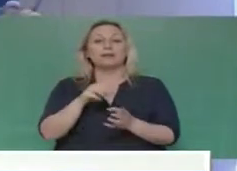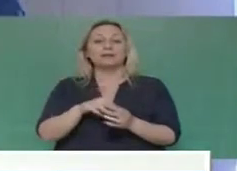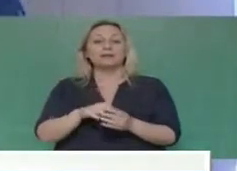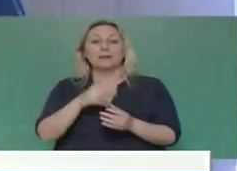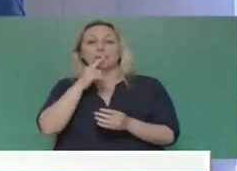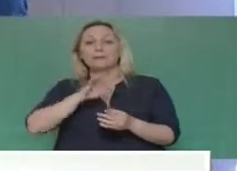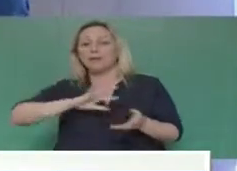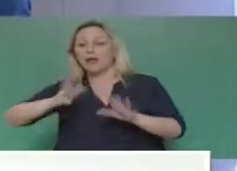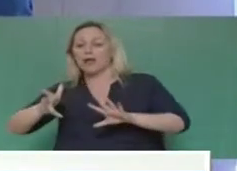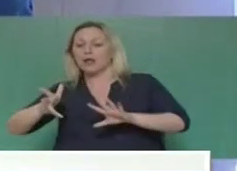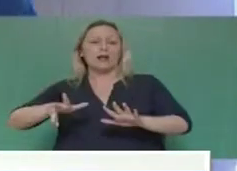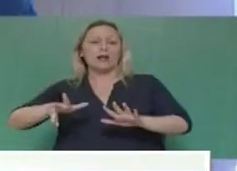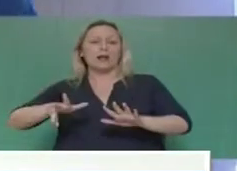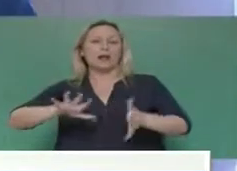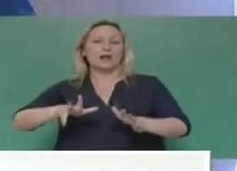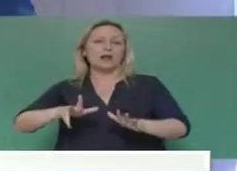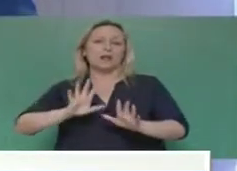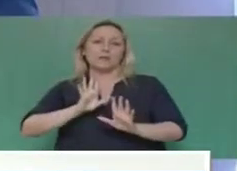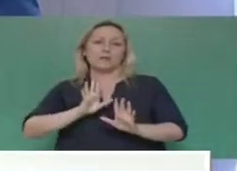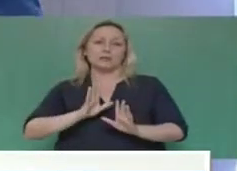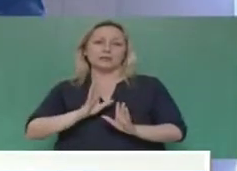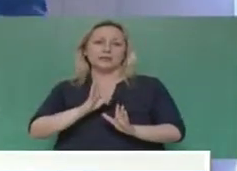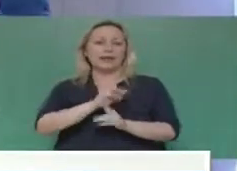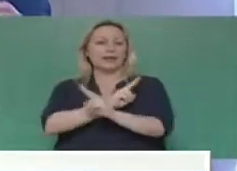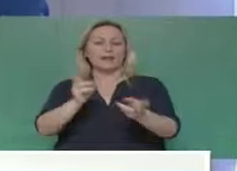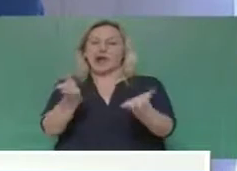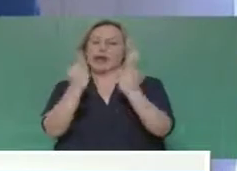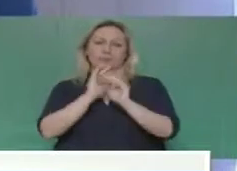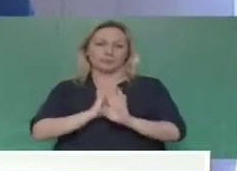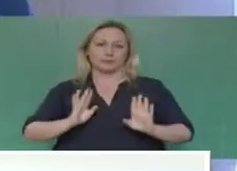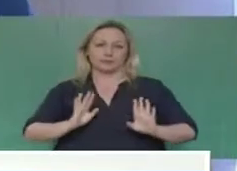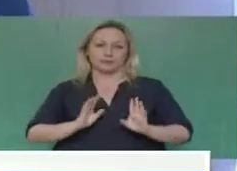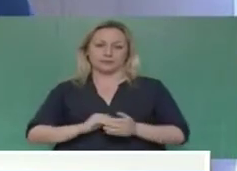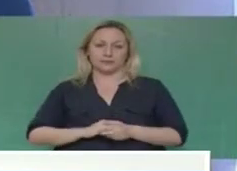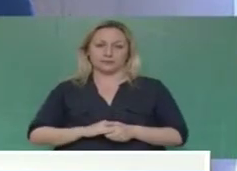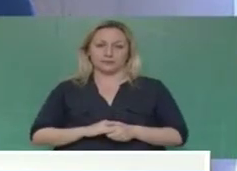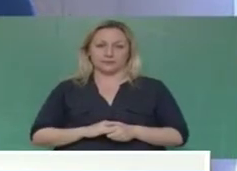στο καρφί και μια στο πέταλο. Μια στο καρφί και μια στο πέταλο.